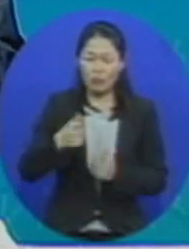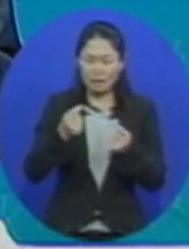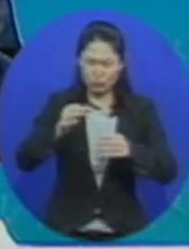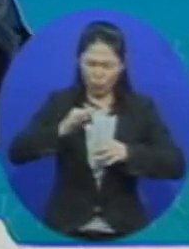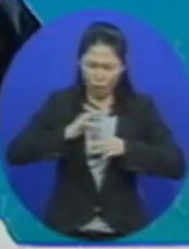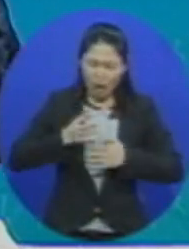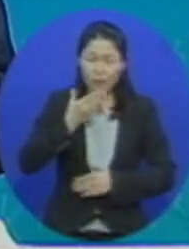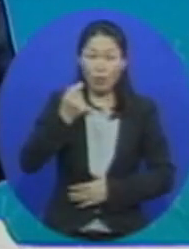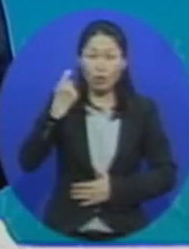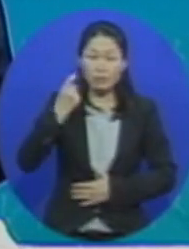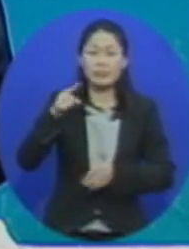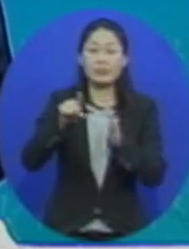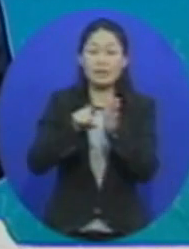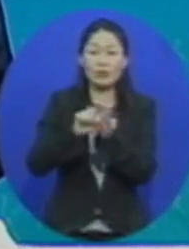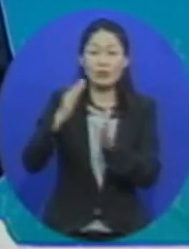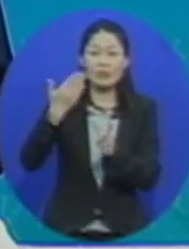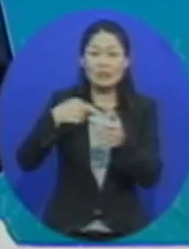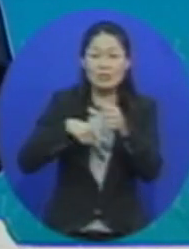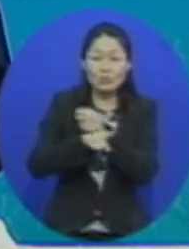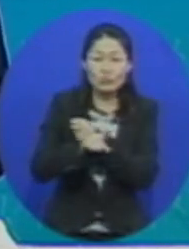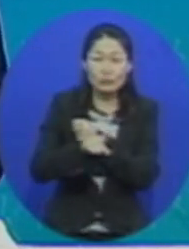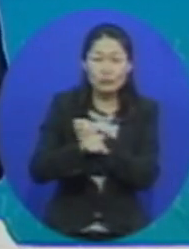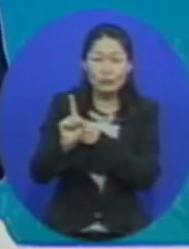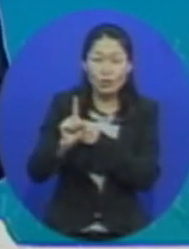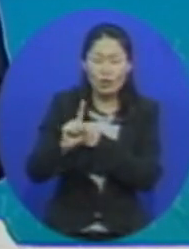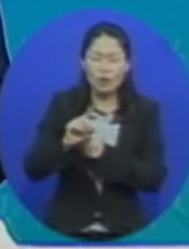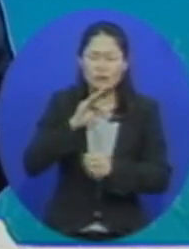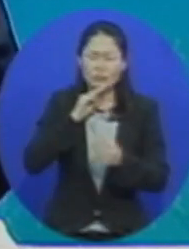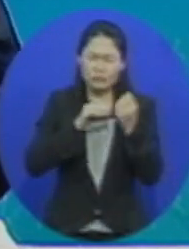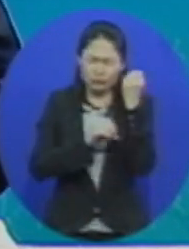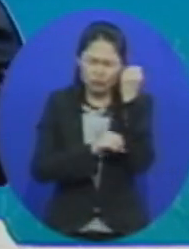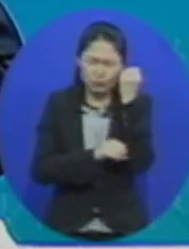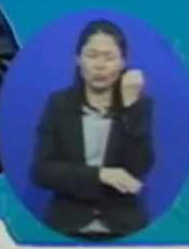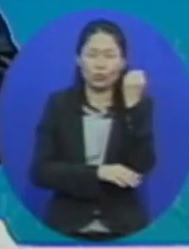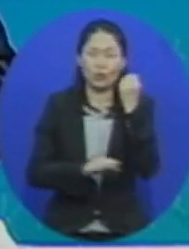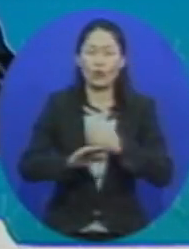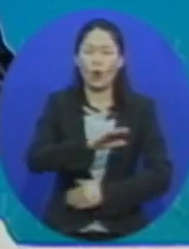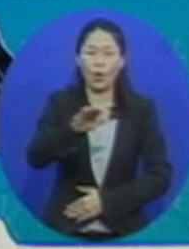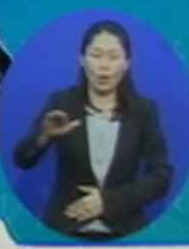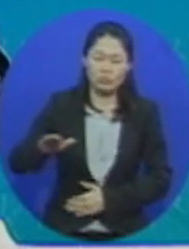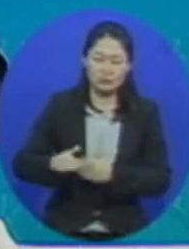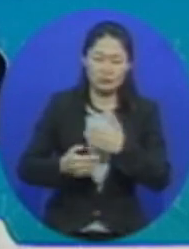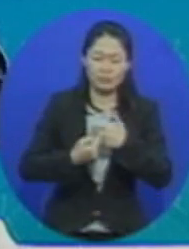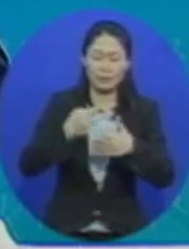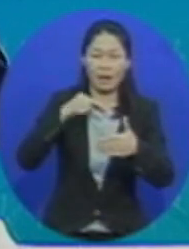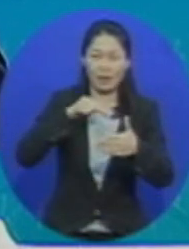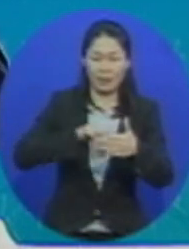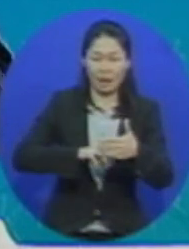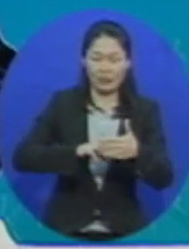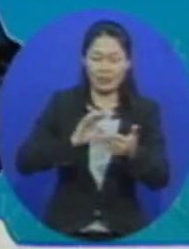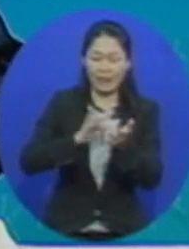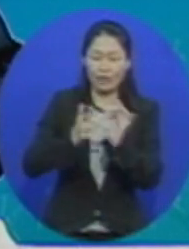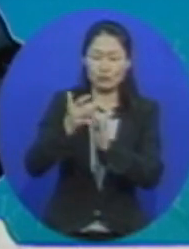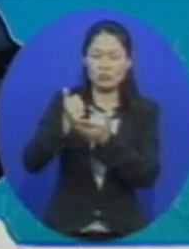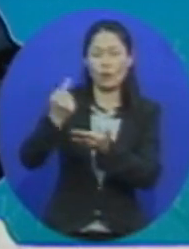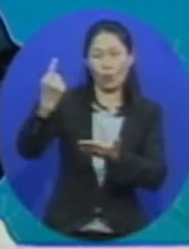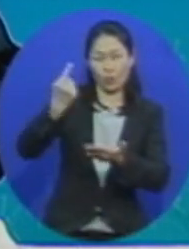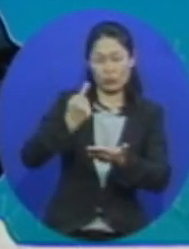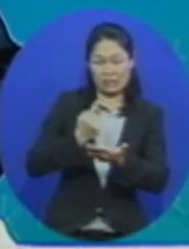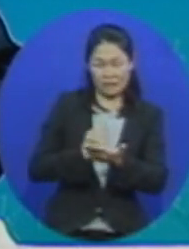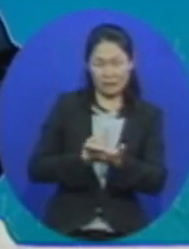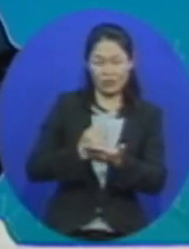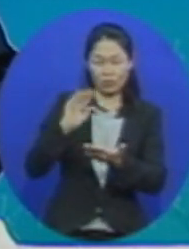복음을 믿게 된 것은 이제 궁극적으로 여러분 안에 예수님이 오시게 되는